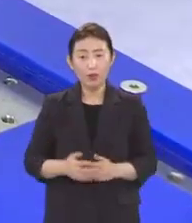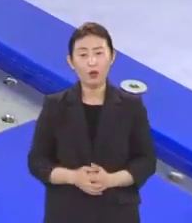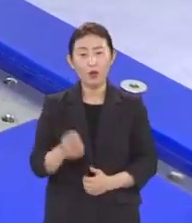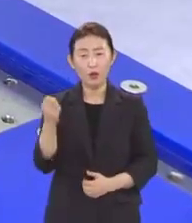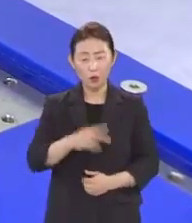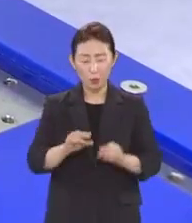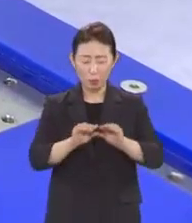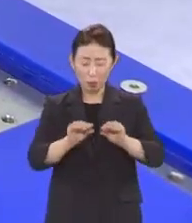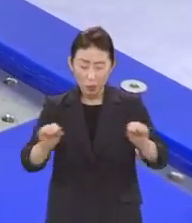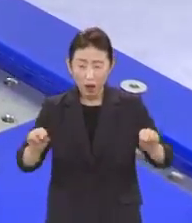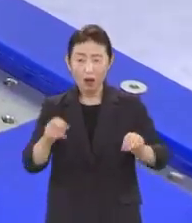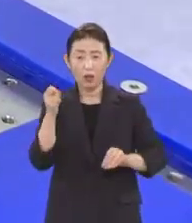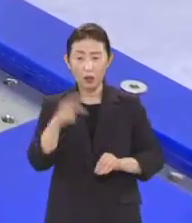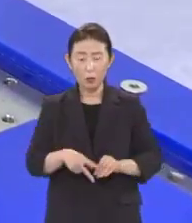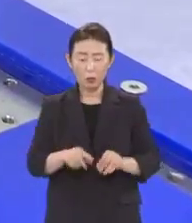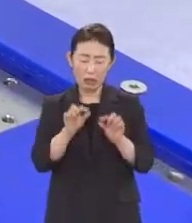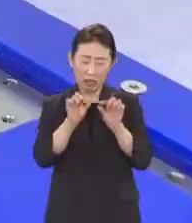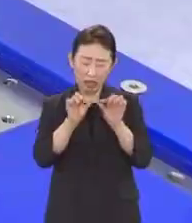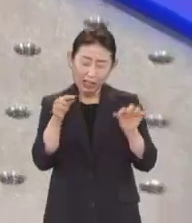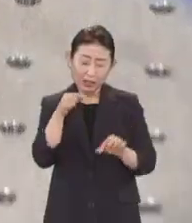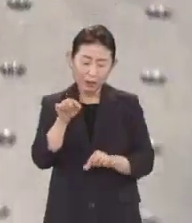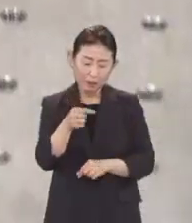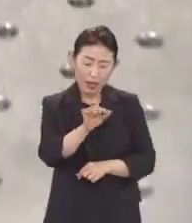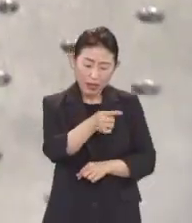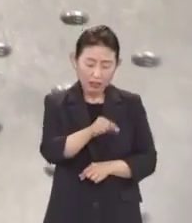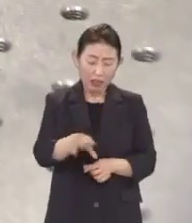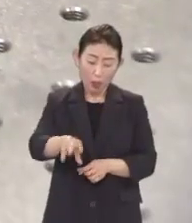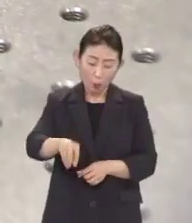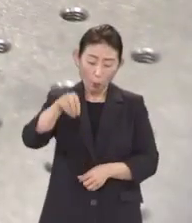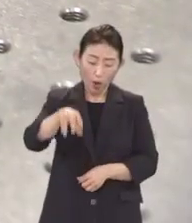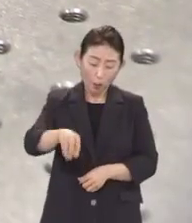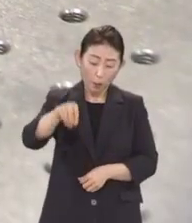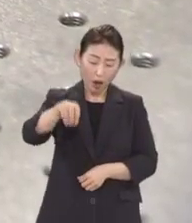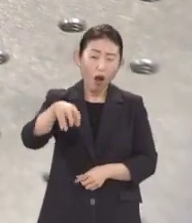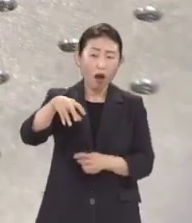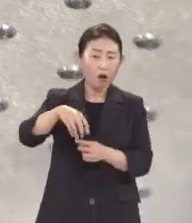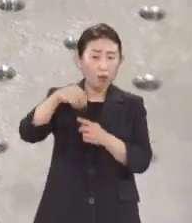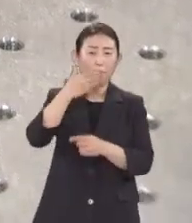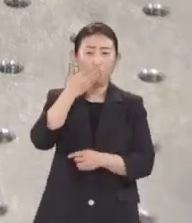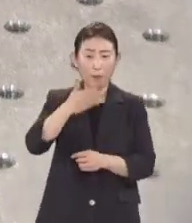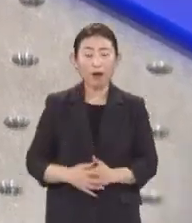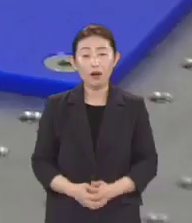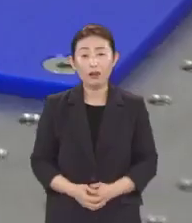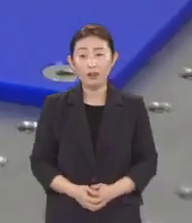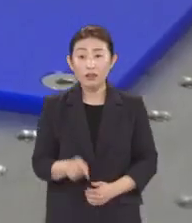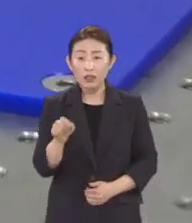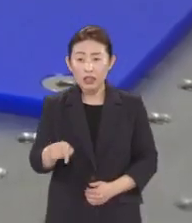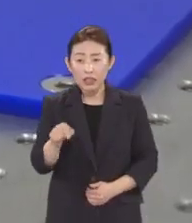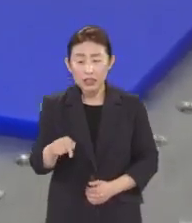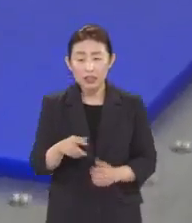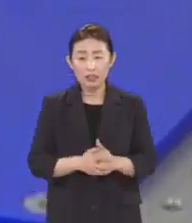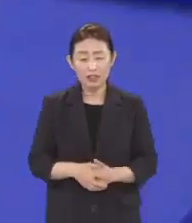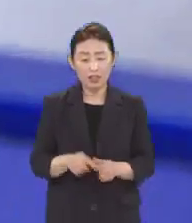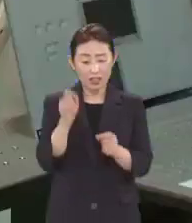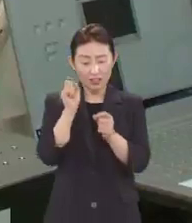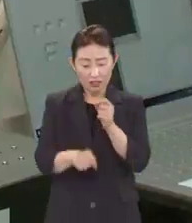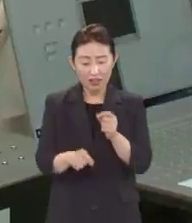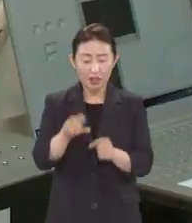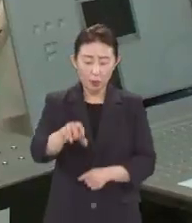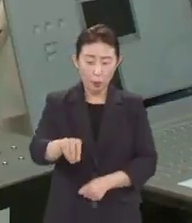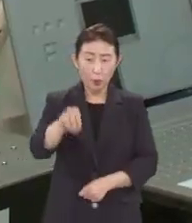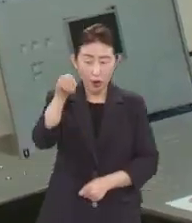밖에도 납작한 잔은 물론 아주 얇은 바늘까지 집어드는 로봇도 개발됐습니다. 이 로봇은 성냥을 집어들어 불을 켠